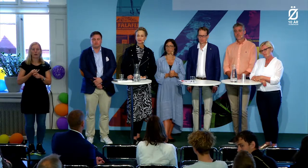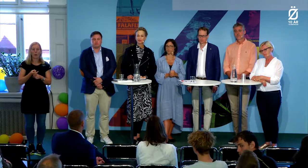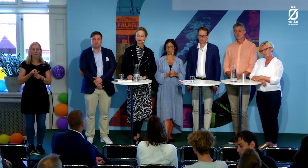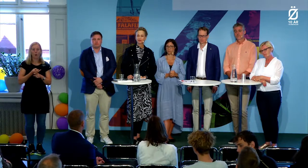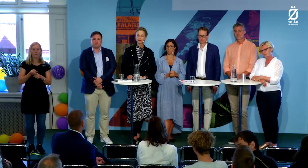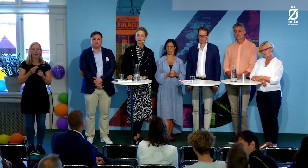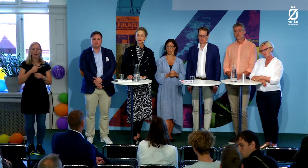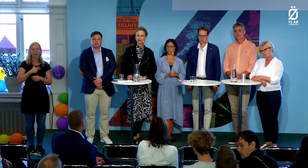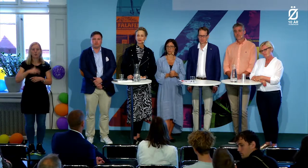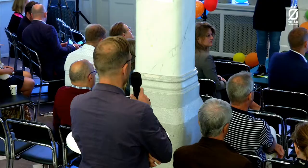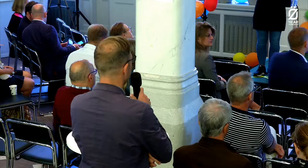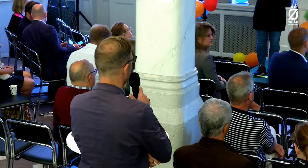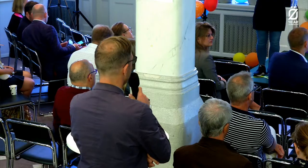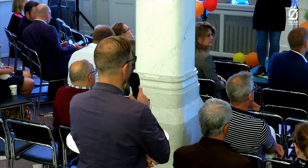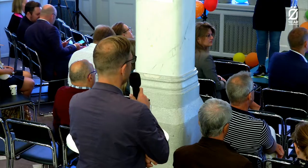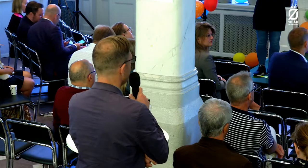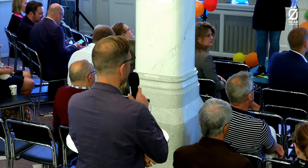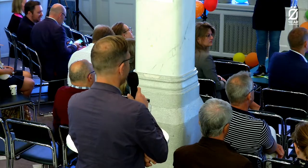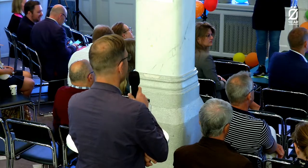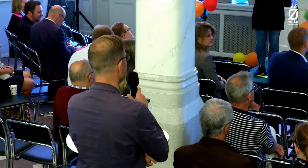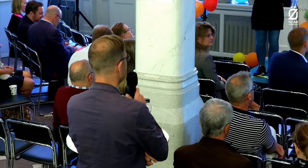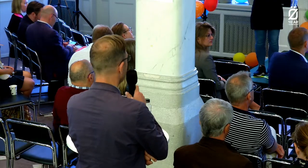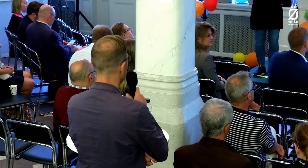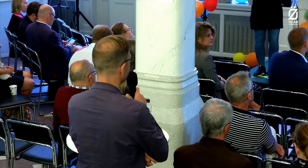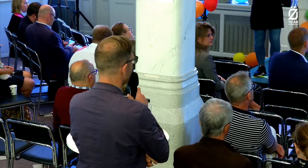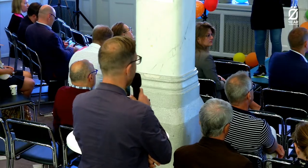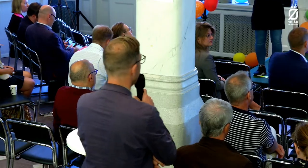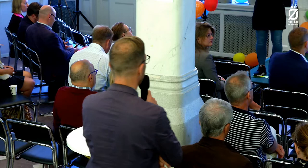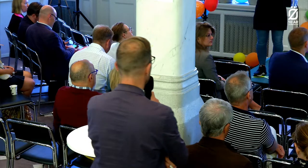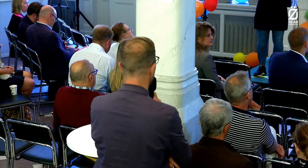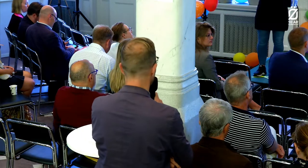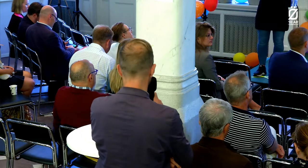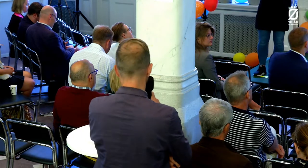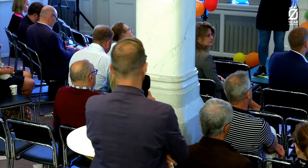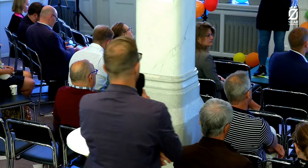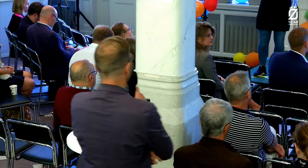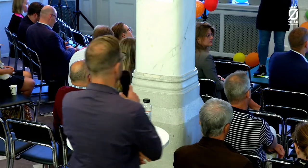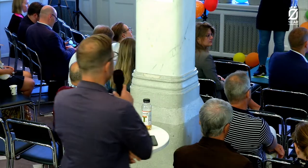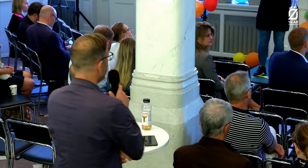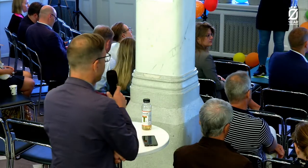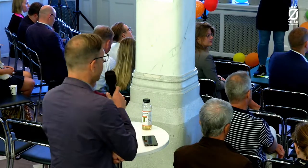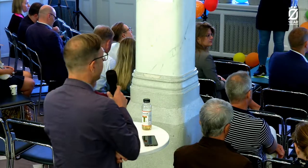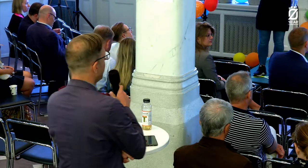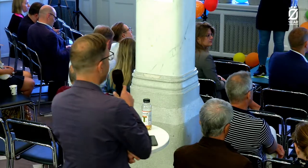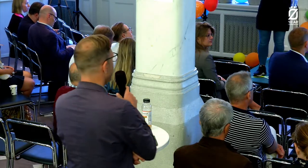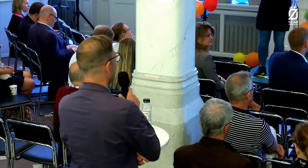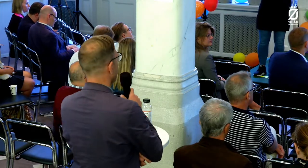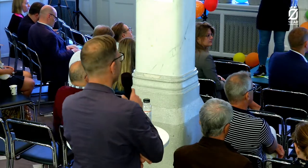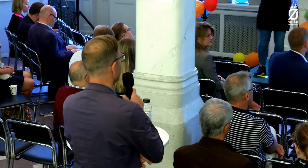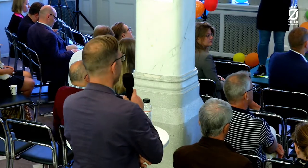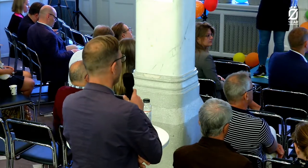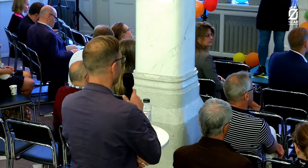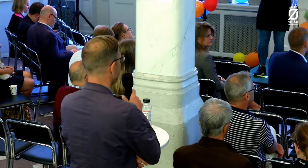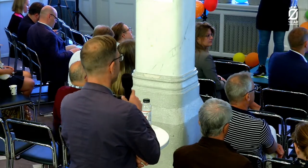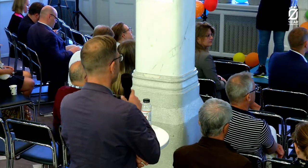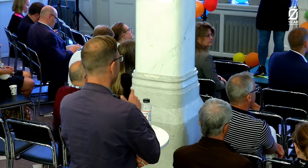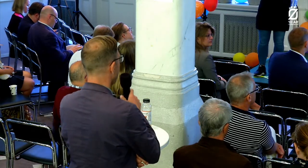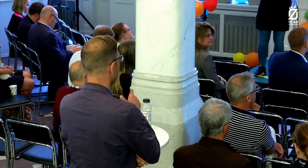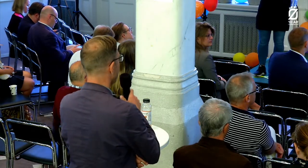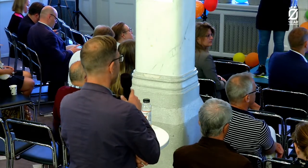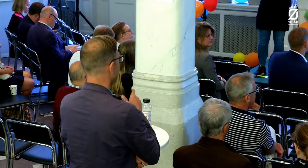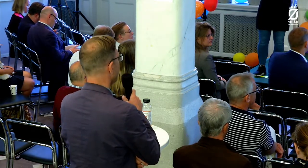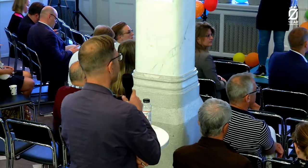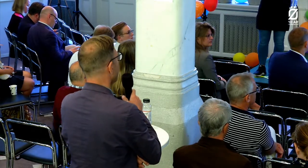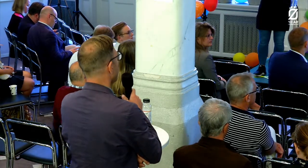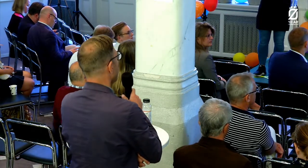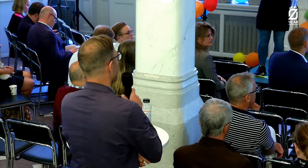i København, og har derfor masser af kontakt med svenske kollegaer og sådan. Ikke? Det, som jeg vil sige til panelet her, det